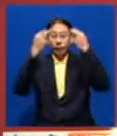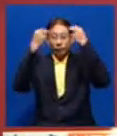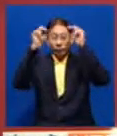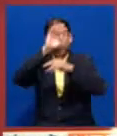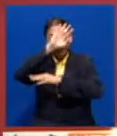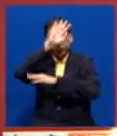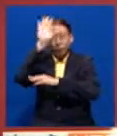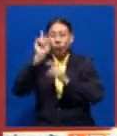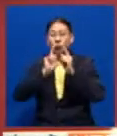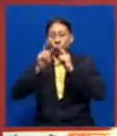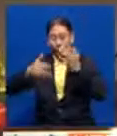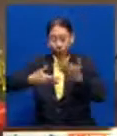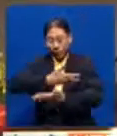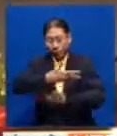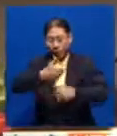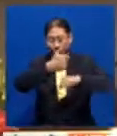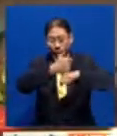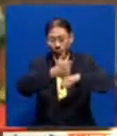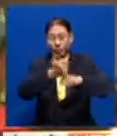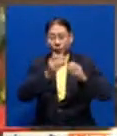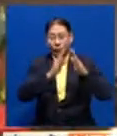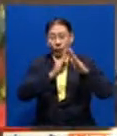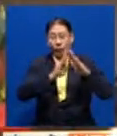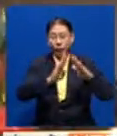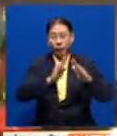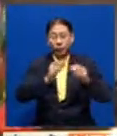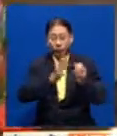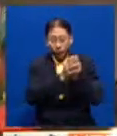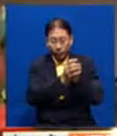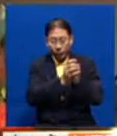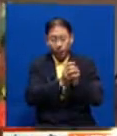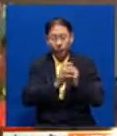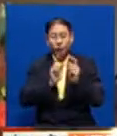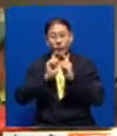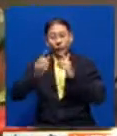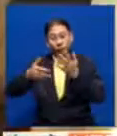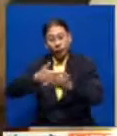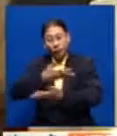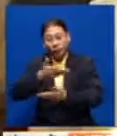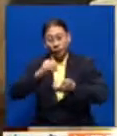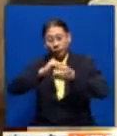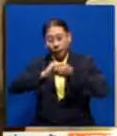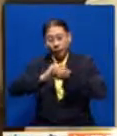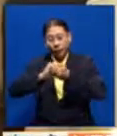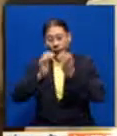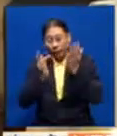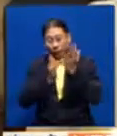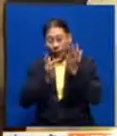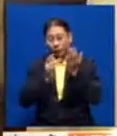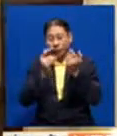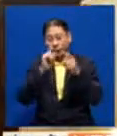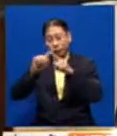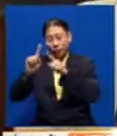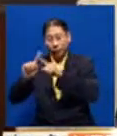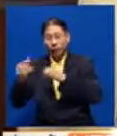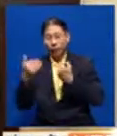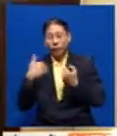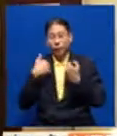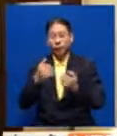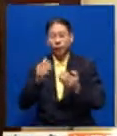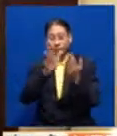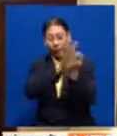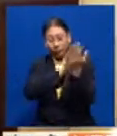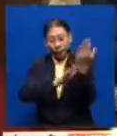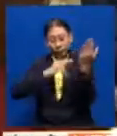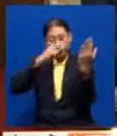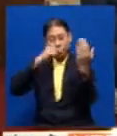รัฐมนตรีได้เข้าหารือกับผู้บริหารบริษัทหัวเว่ยเพื่อติดตามความคืบหน้าการร่วมมือพัฒนาเทคโนโลยีสารสนเทศภายในประเทศ